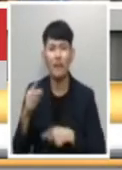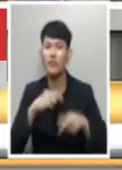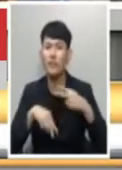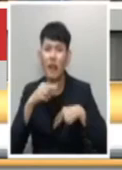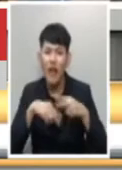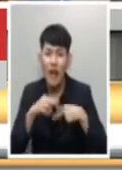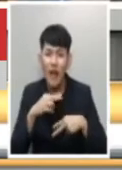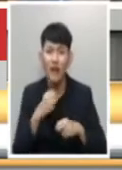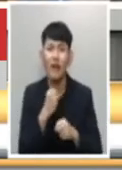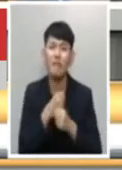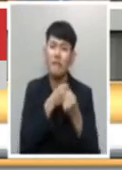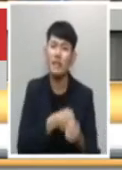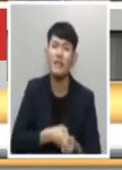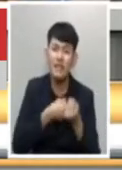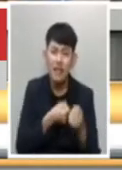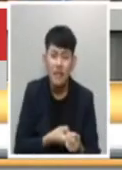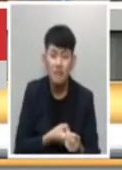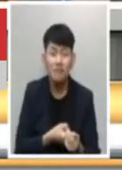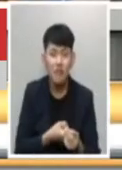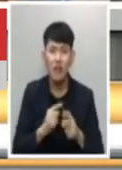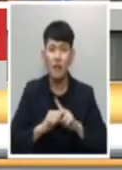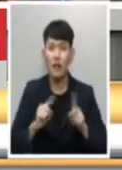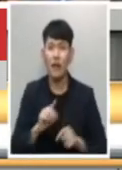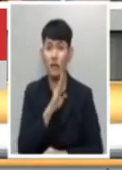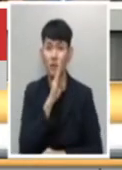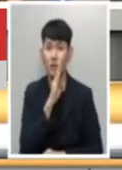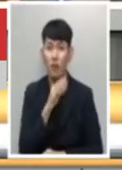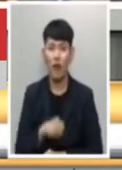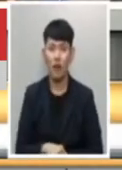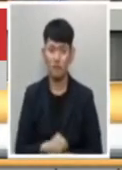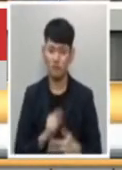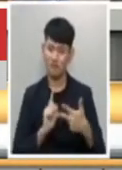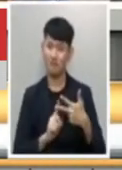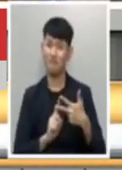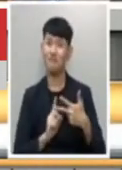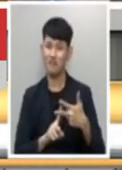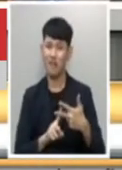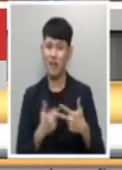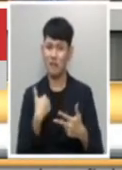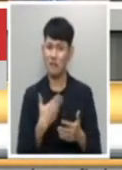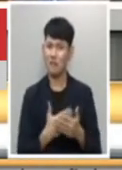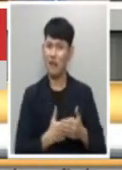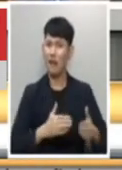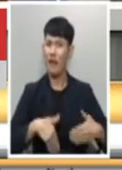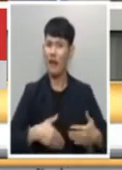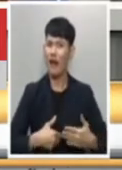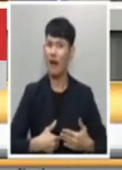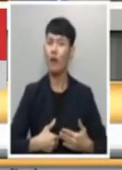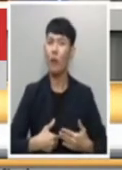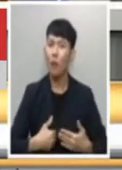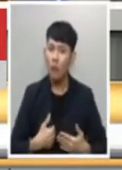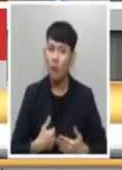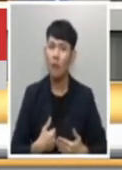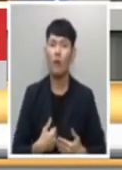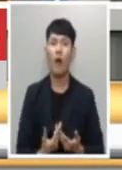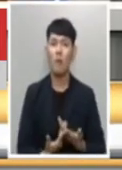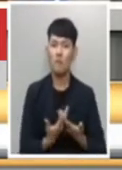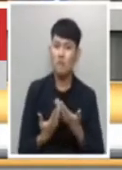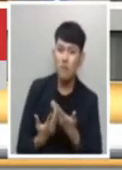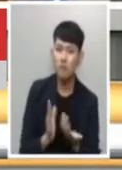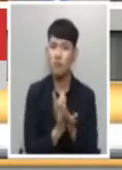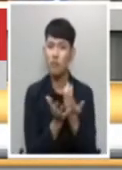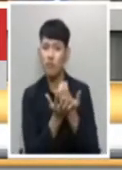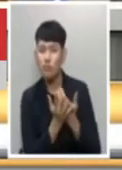ทำการเกษตรนะครับซึ่งถ้าน้องคนเล็กมีรายได้ครับพืชเกษตรพืชผลราค